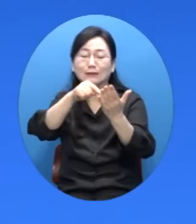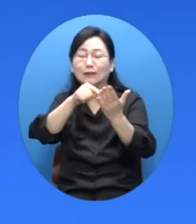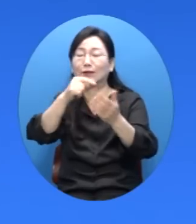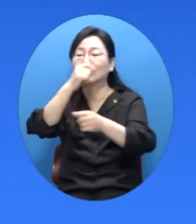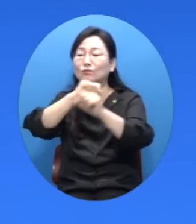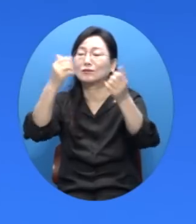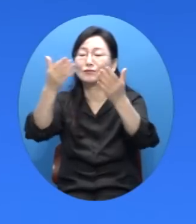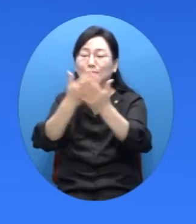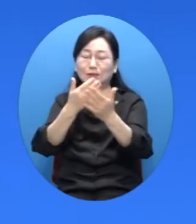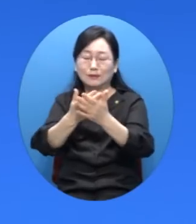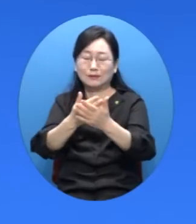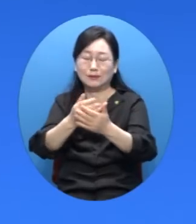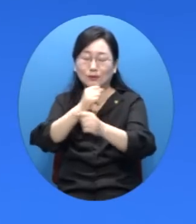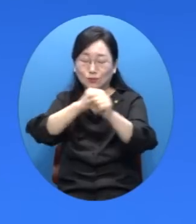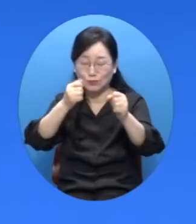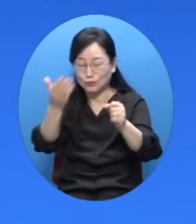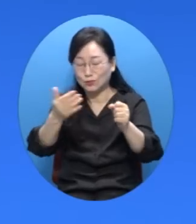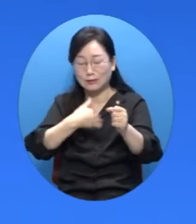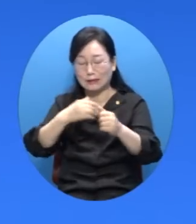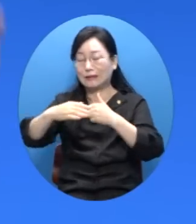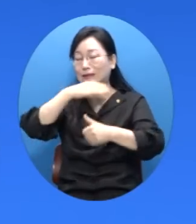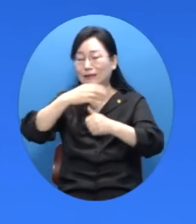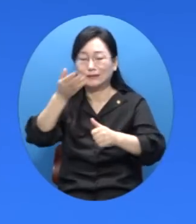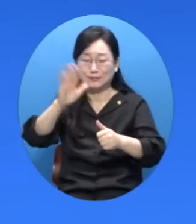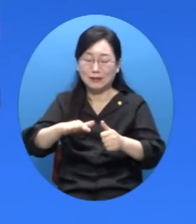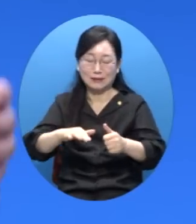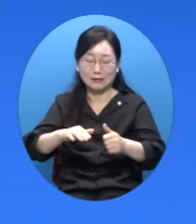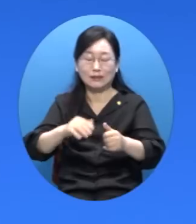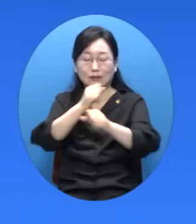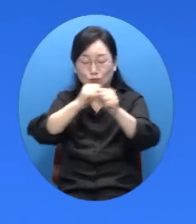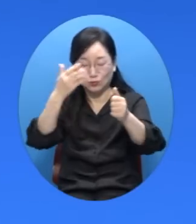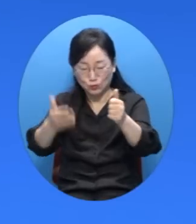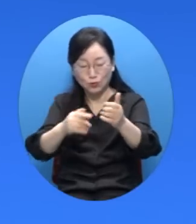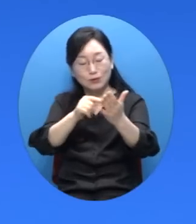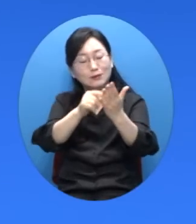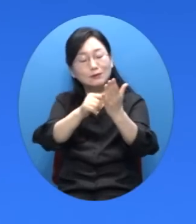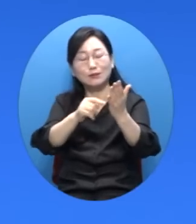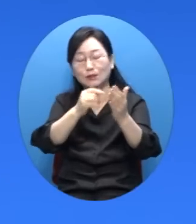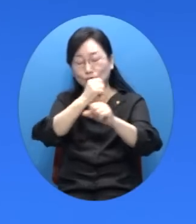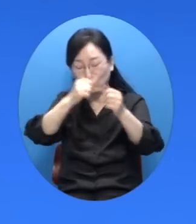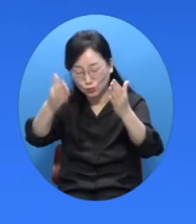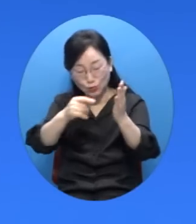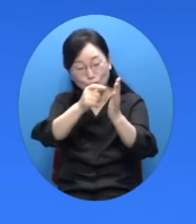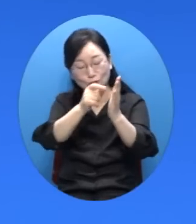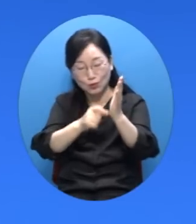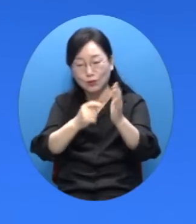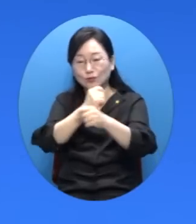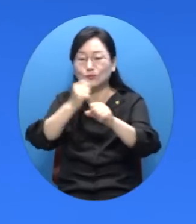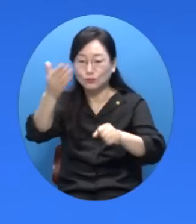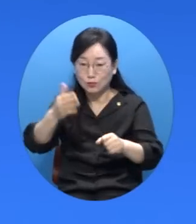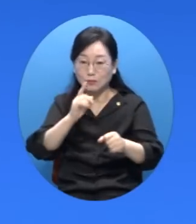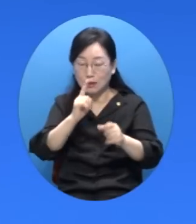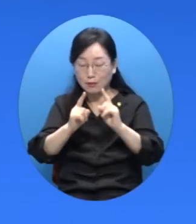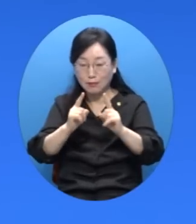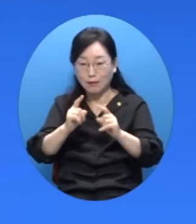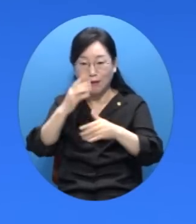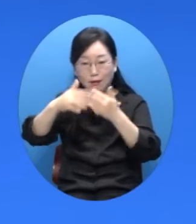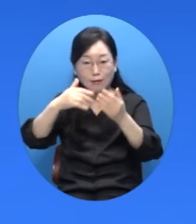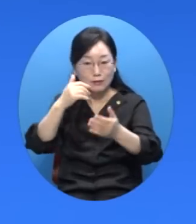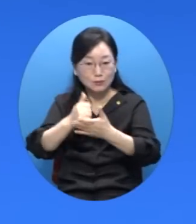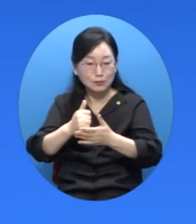주님 그들이 나에게 상처를 입었지만 난 그를 용서합니다. 용서합니다. 용서하는 기도를 할 때 하나님께서 그 마음에 말할 수 없는 평안함을